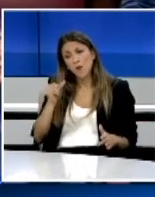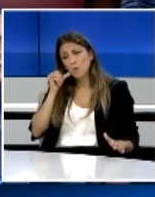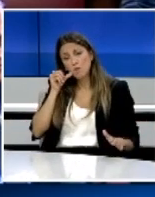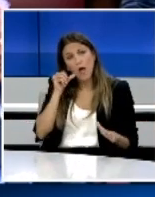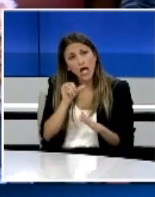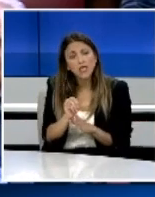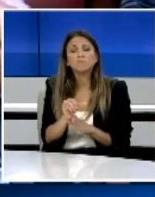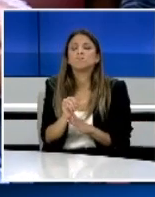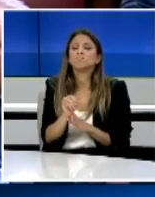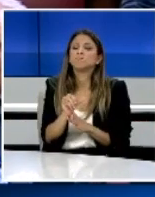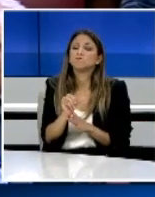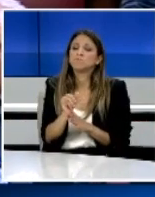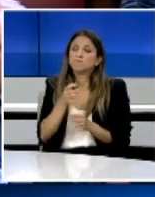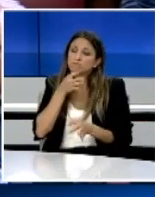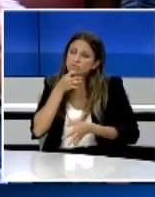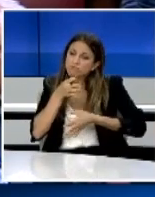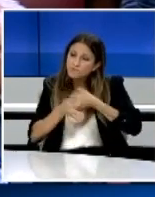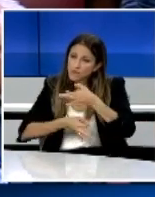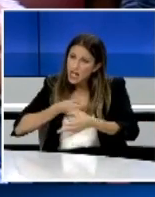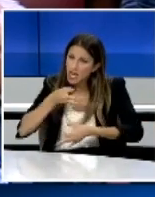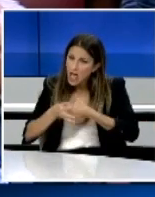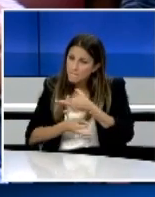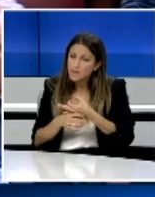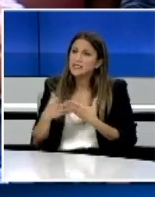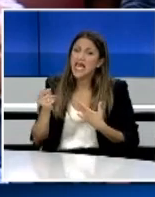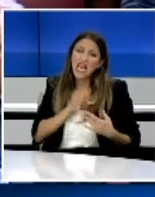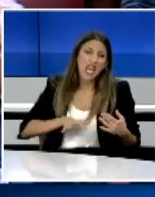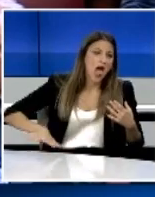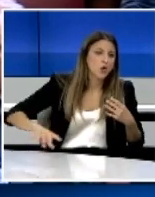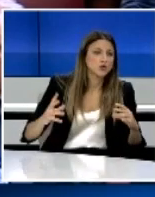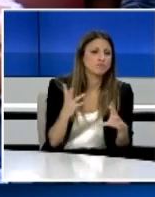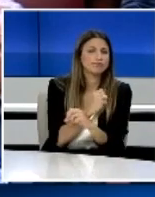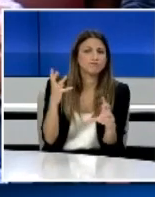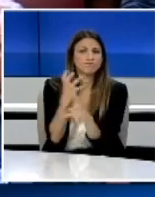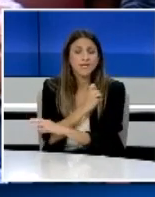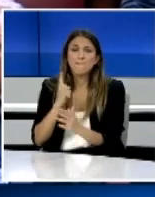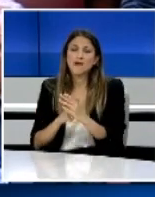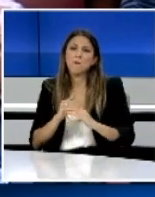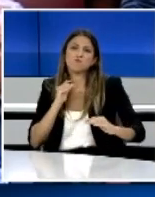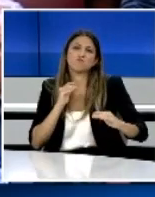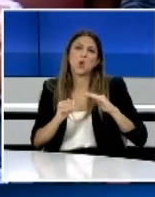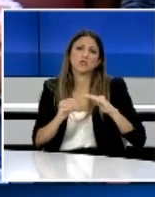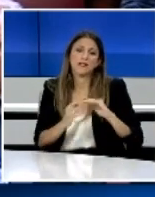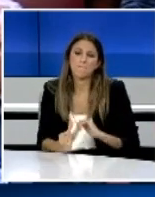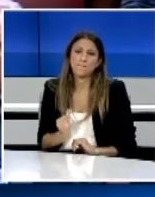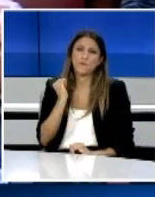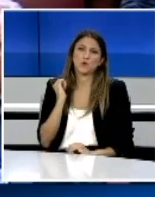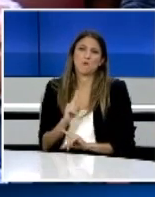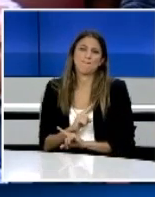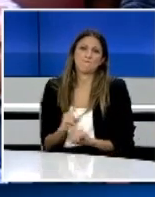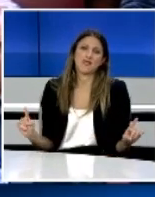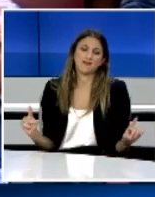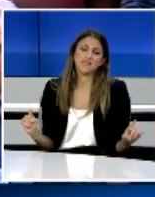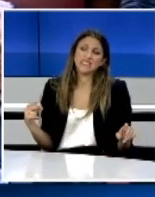εδώ για να υπερασπιστούμε τις μεγάλες κατακτήσεις του ελληνικού λαού και την ριζοσπαστικοποίηση του